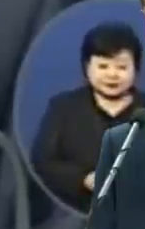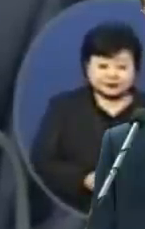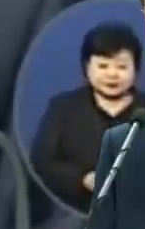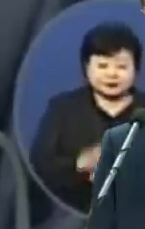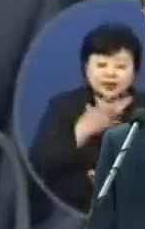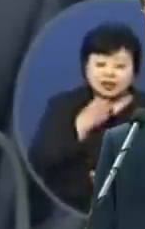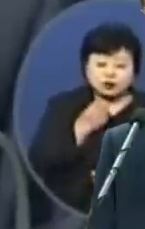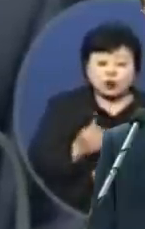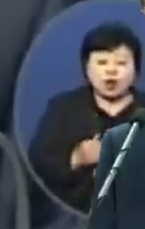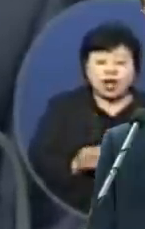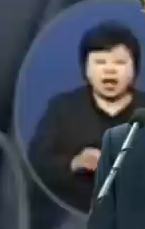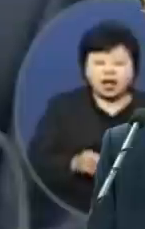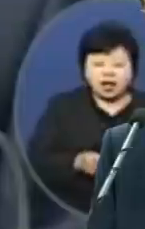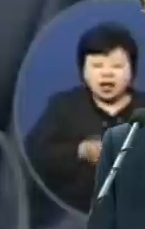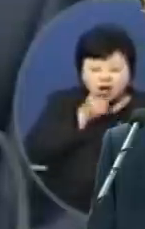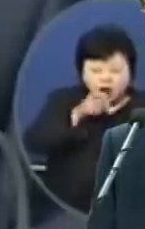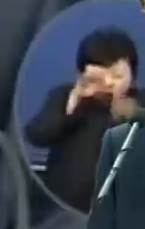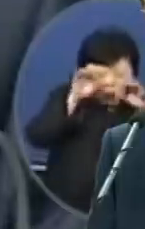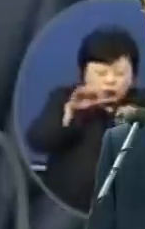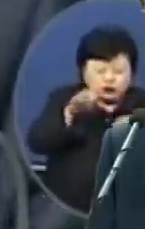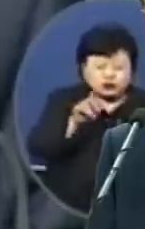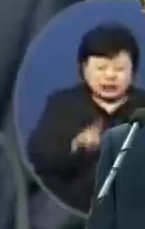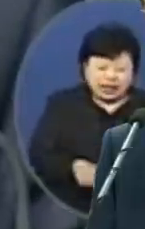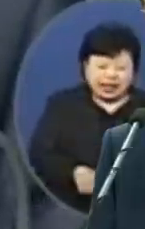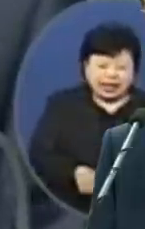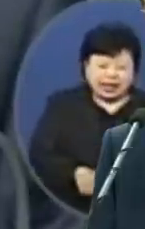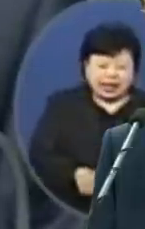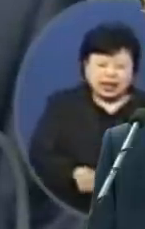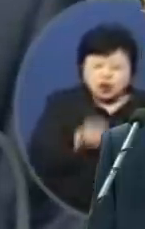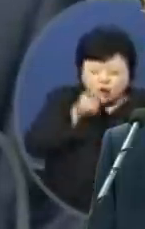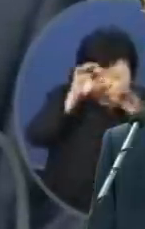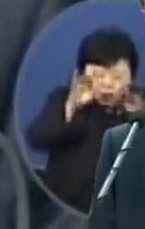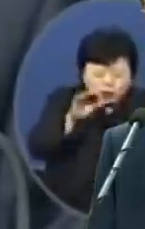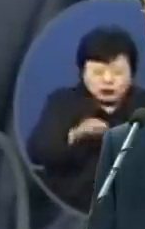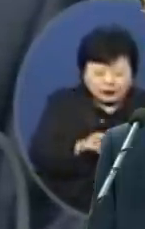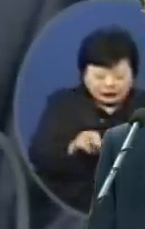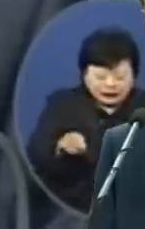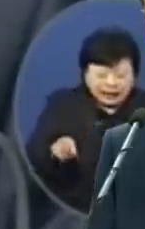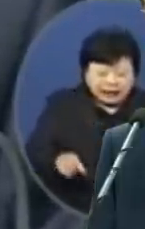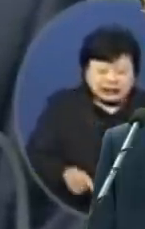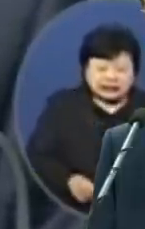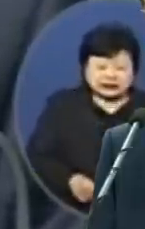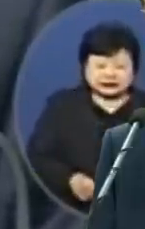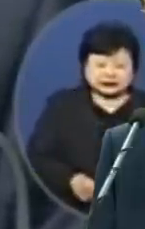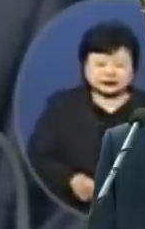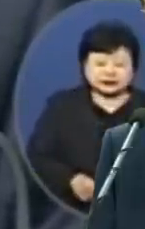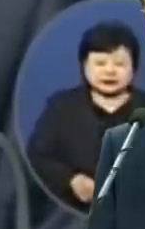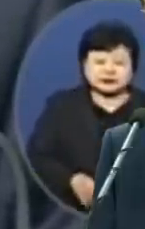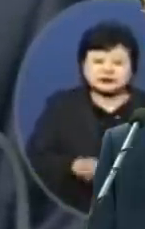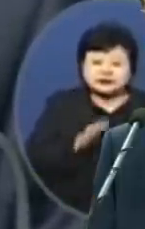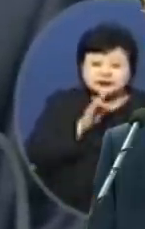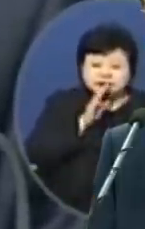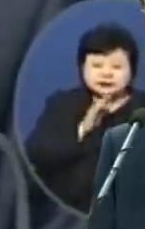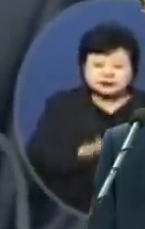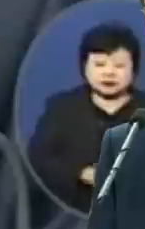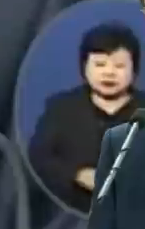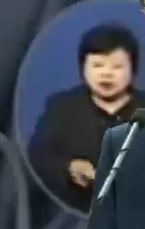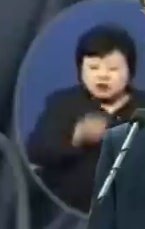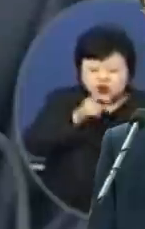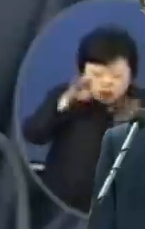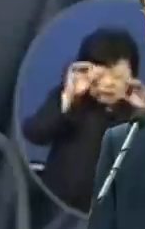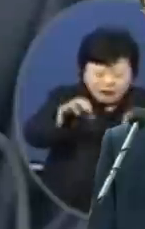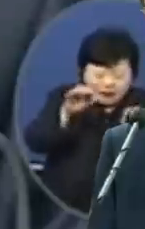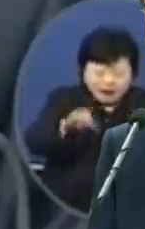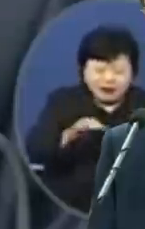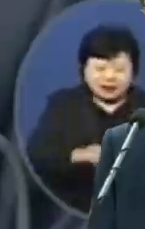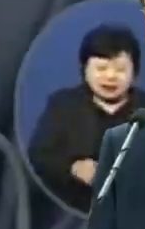노아 홍수 때 홍수가 나면은 대개 어떻게 되냐면 땅이 비옥해집니다. 시날 광야에 홍수가 나서 다